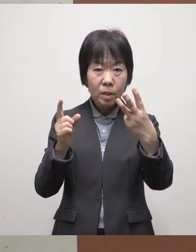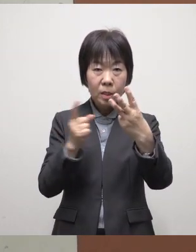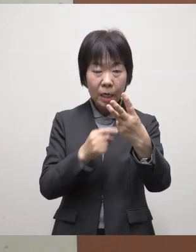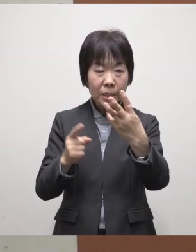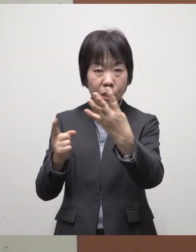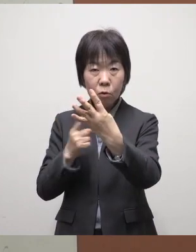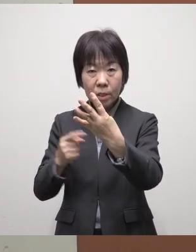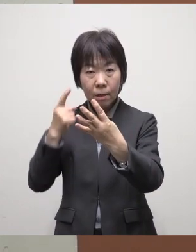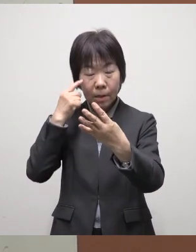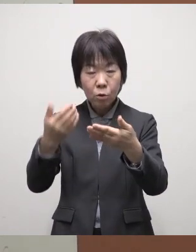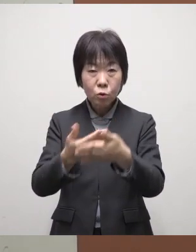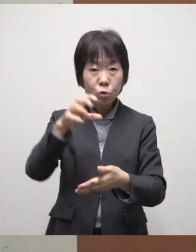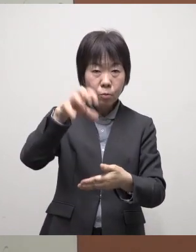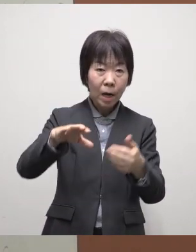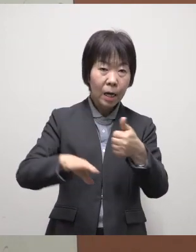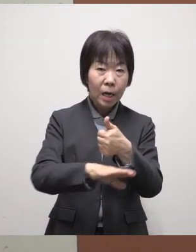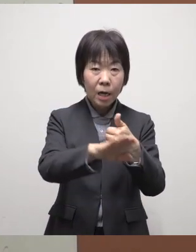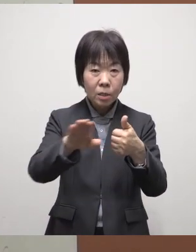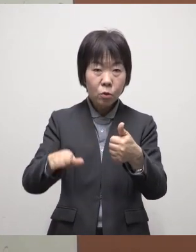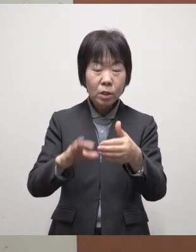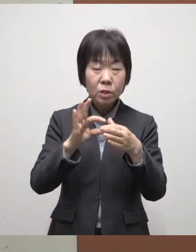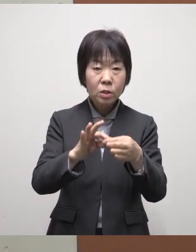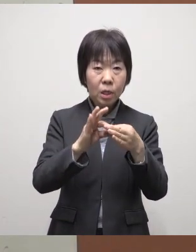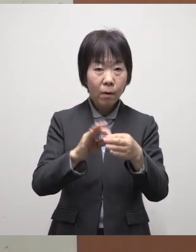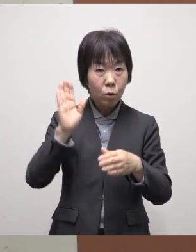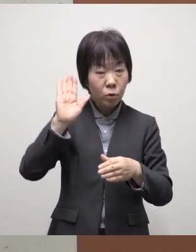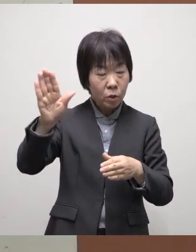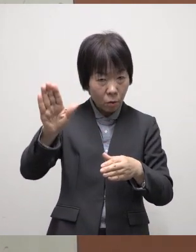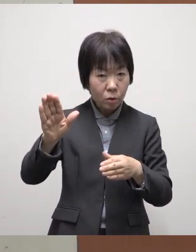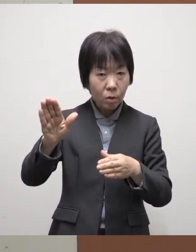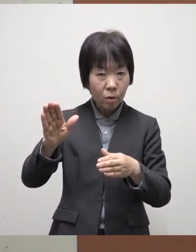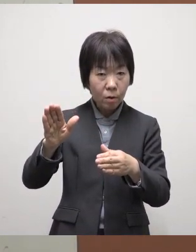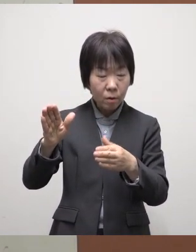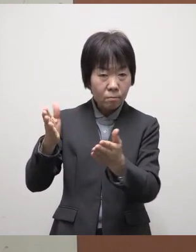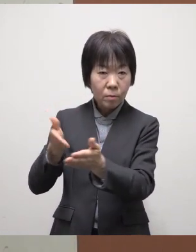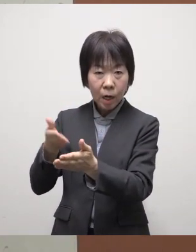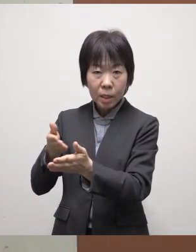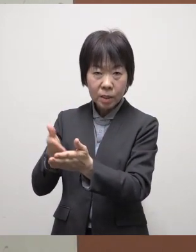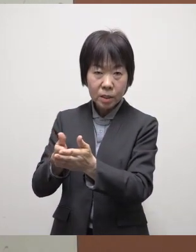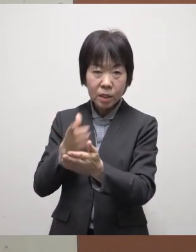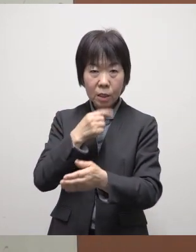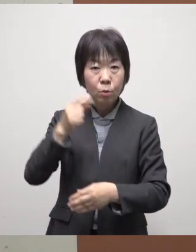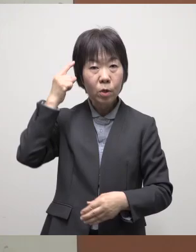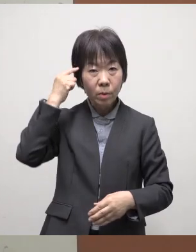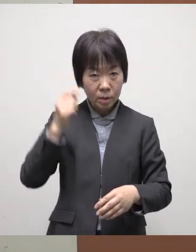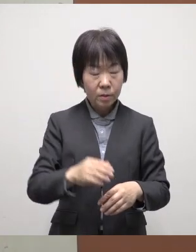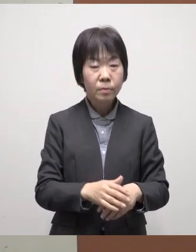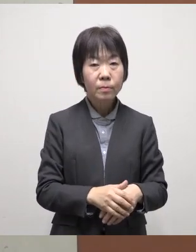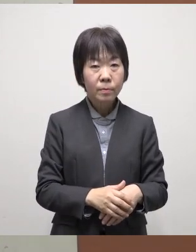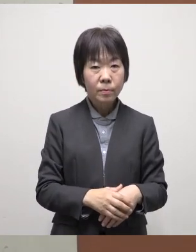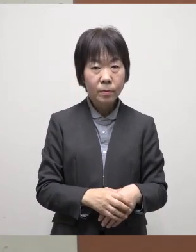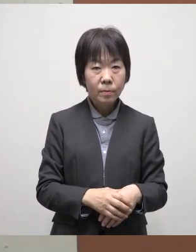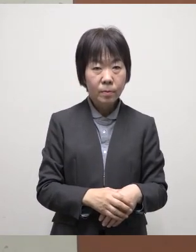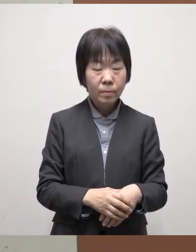目4例目の職場環境につきましてはちょうどブリーフィングでお話をさせていただきます